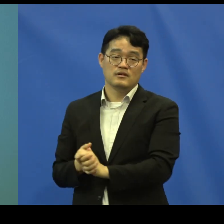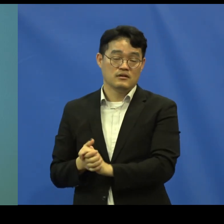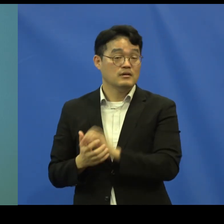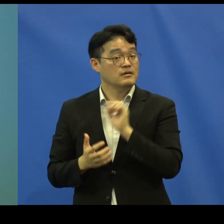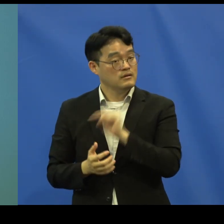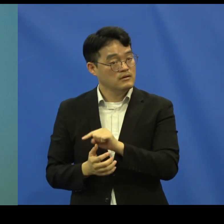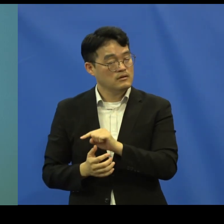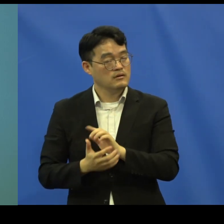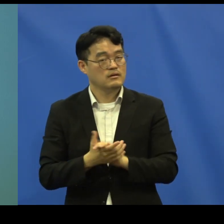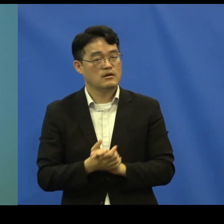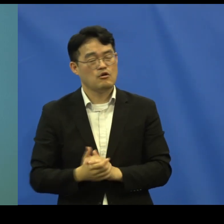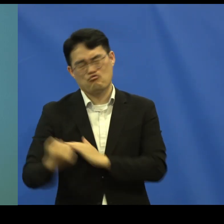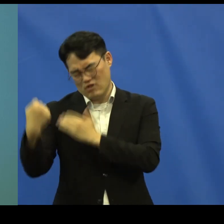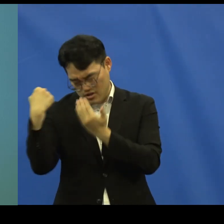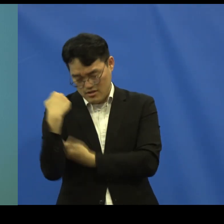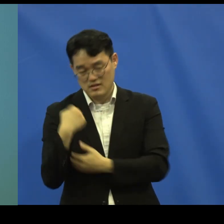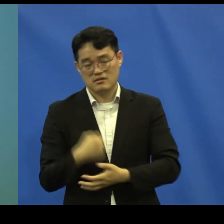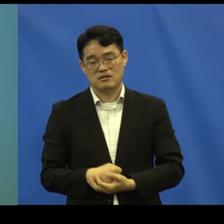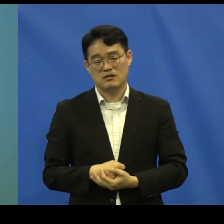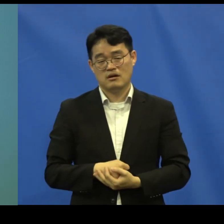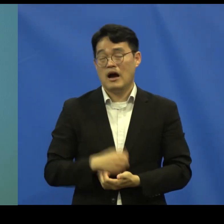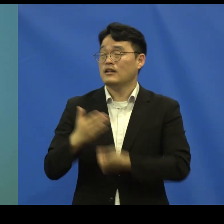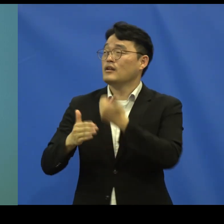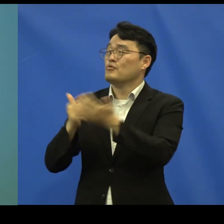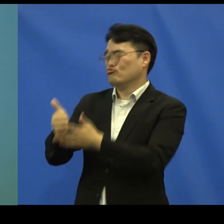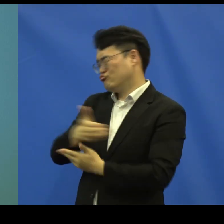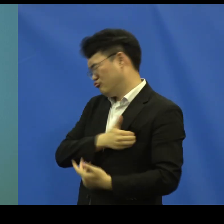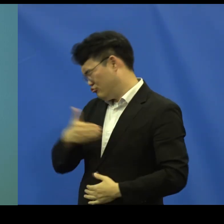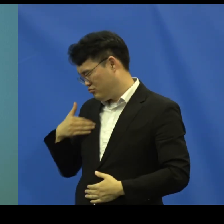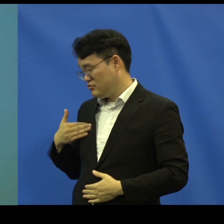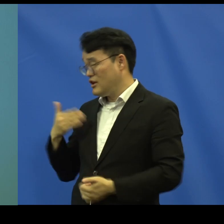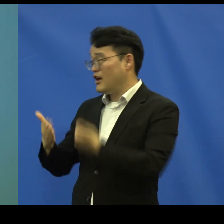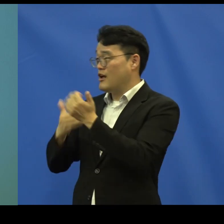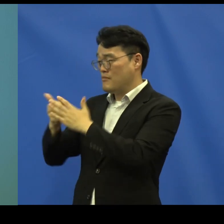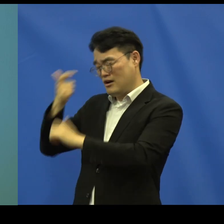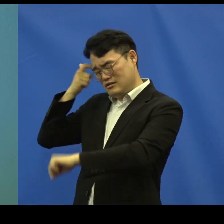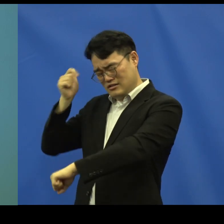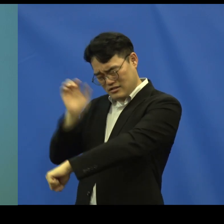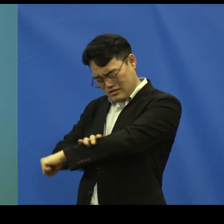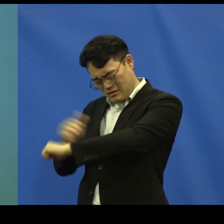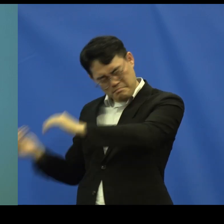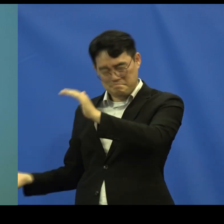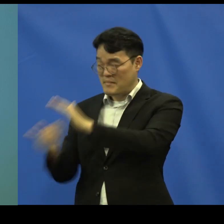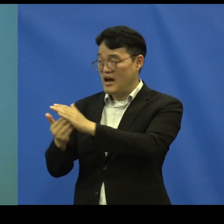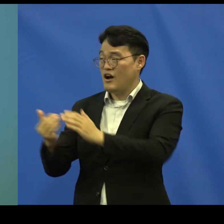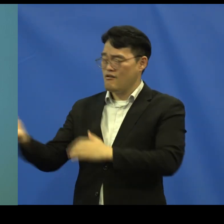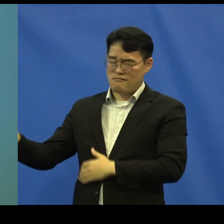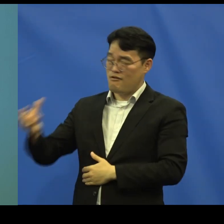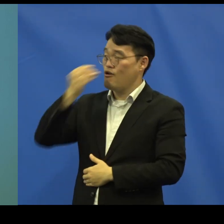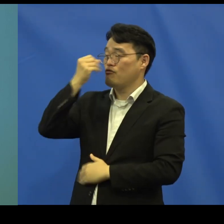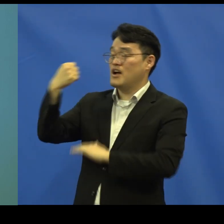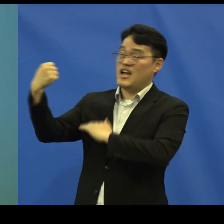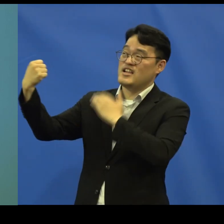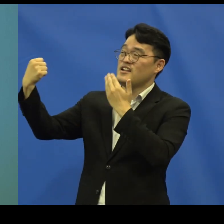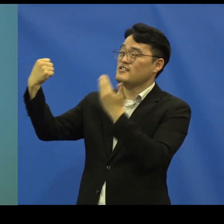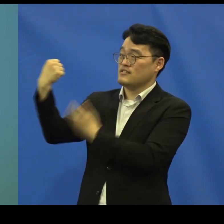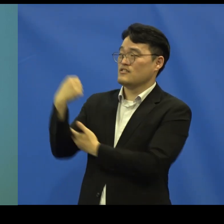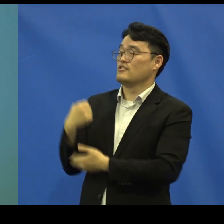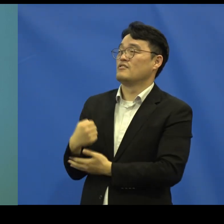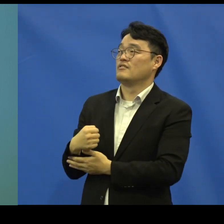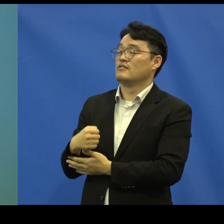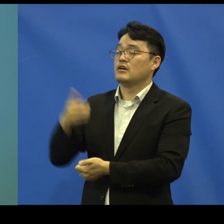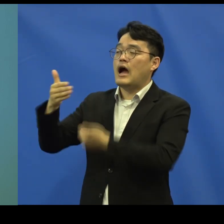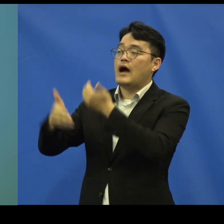존귀, 권능, 부요, 지혜, 거룩, 능력.